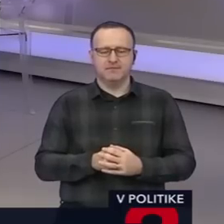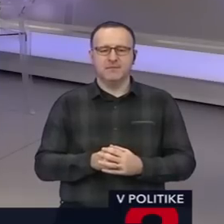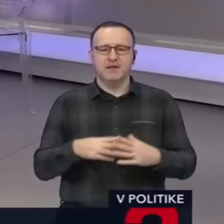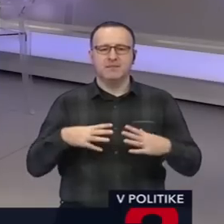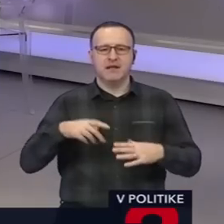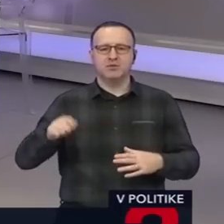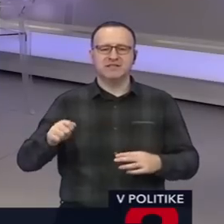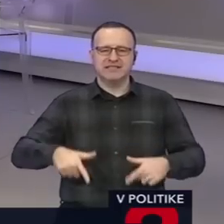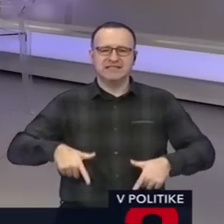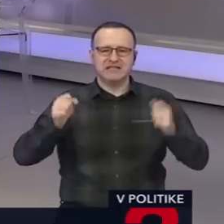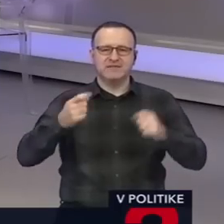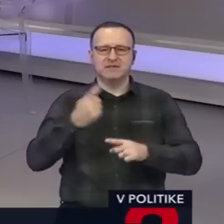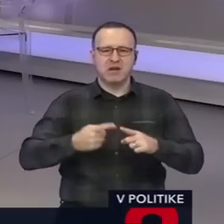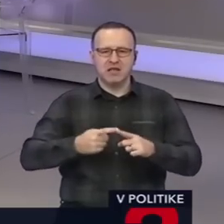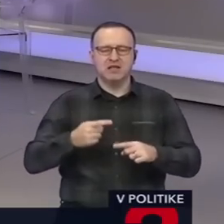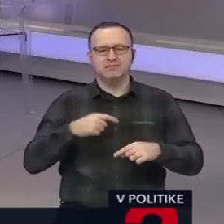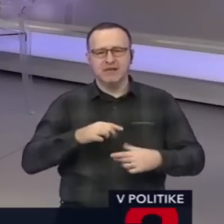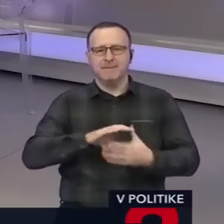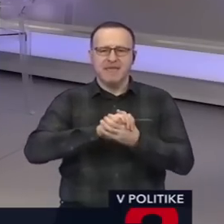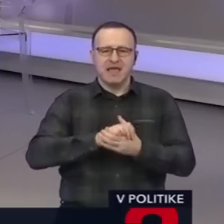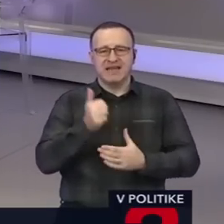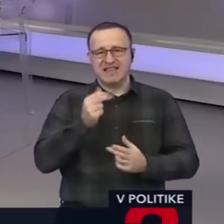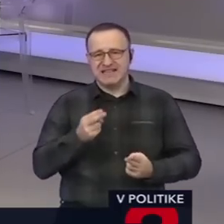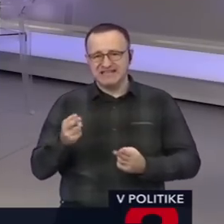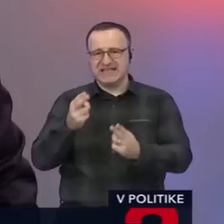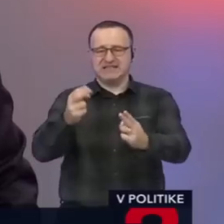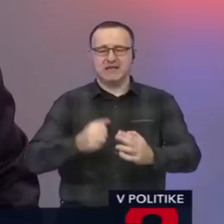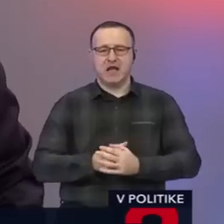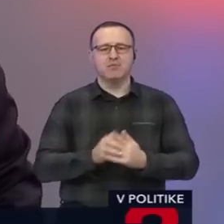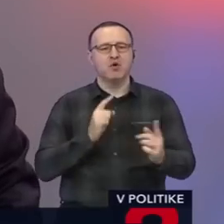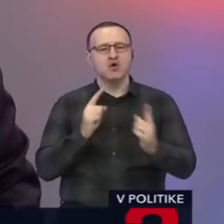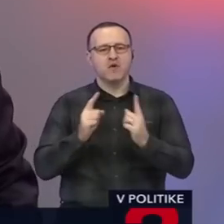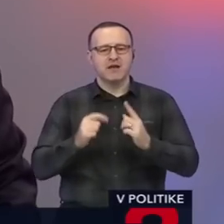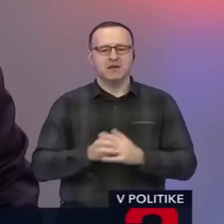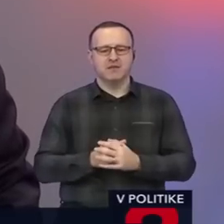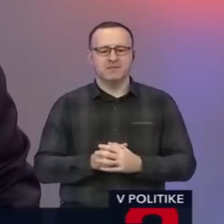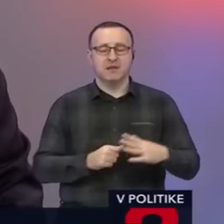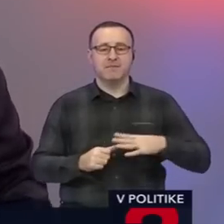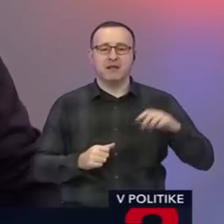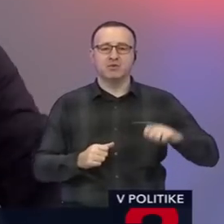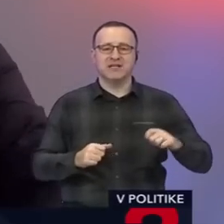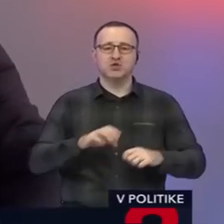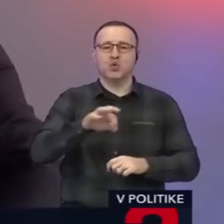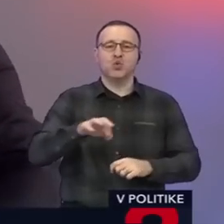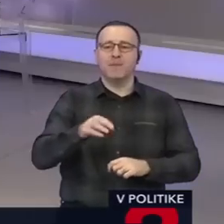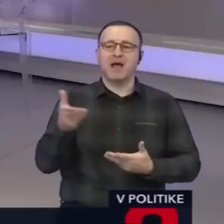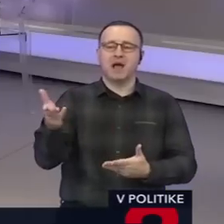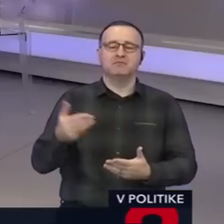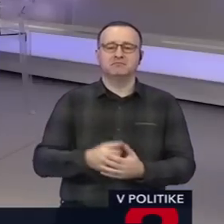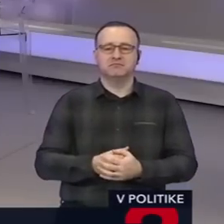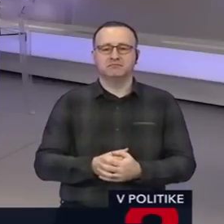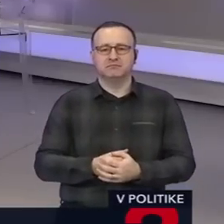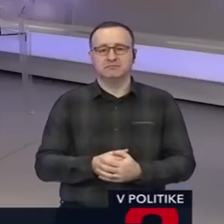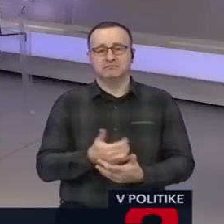Ukrajine, nastoľme mier, jediná cesta vedie cez rokovania. Pán poslanec Krúpa. Zatiaľ,